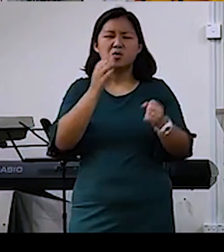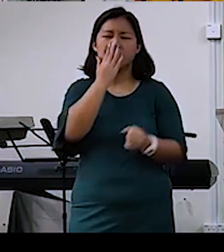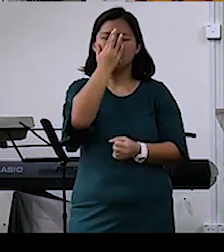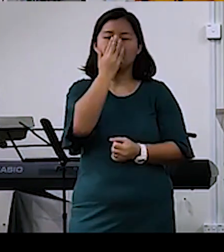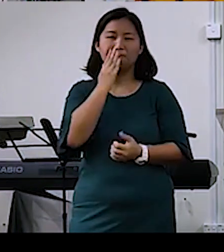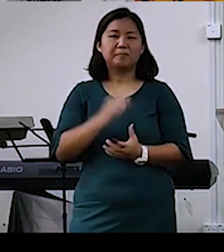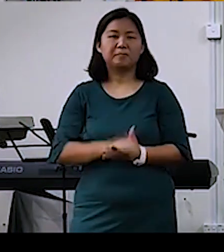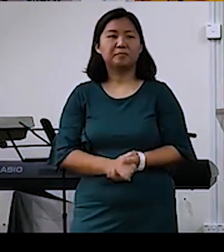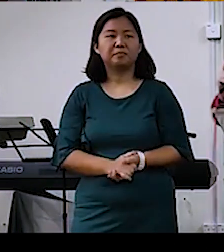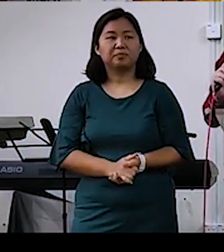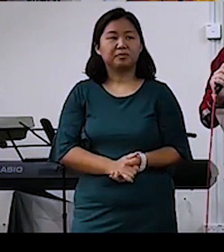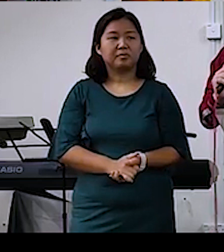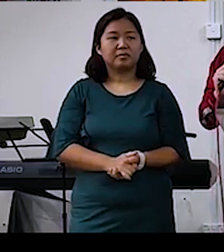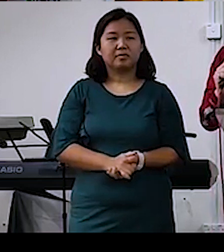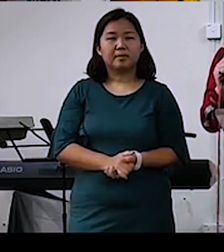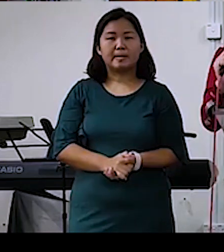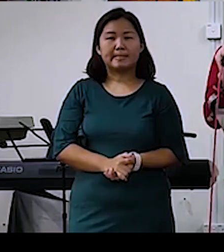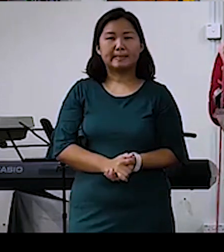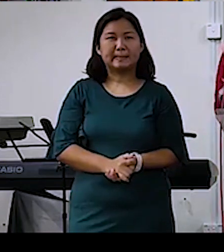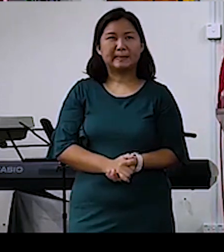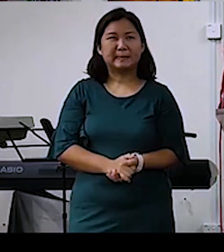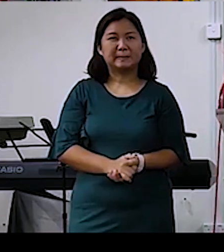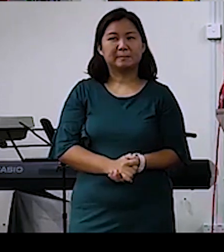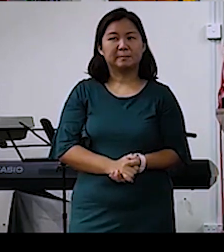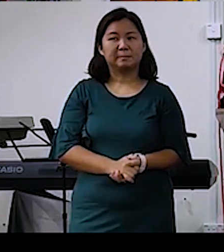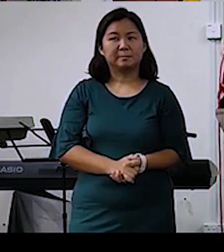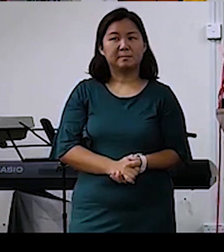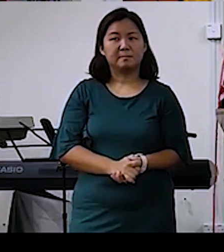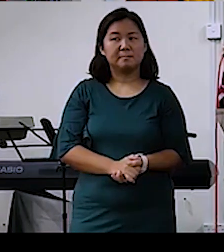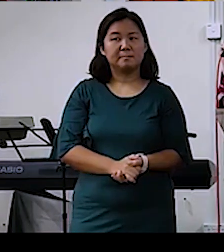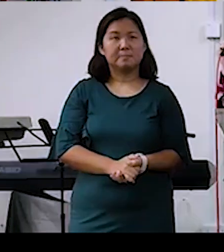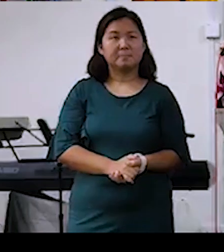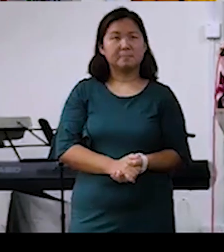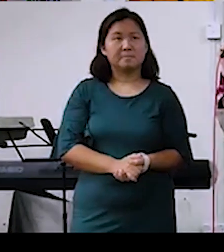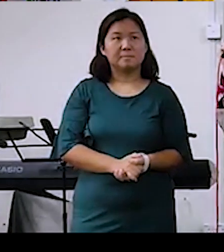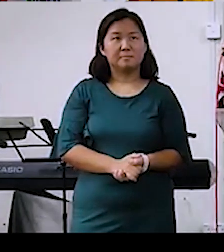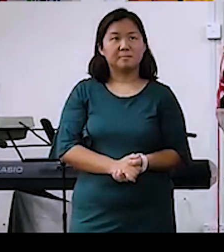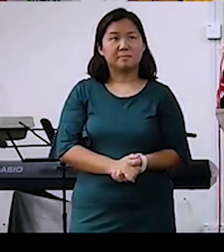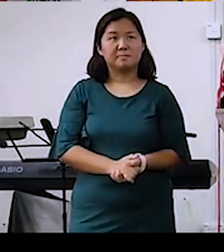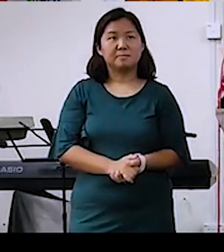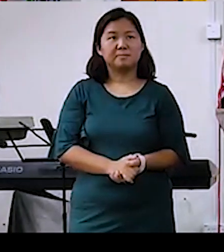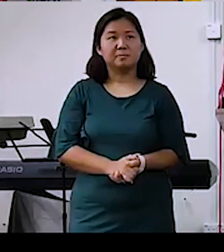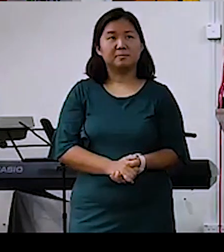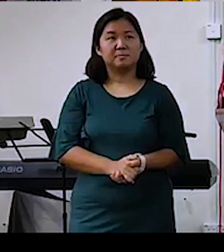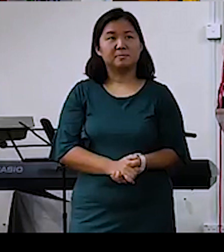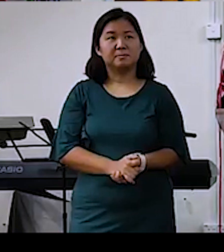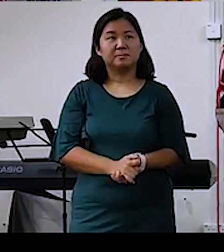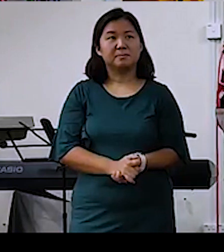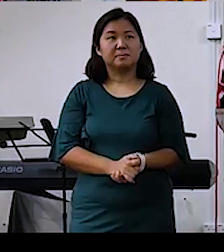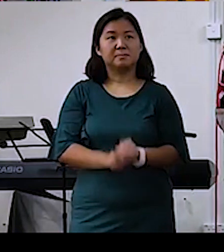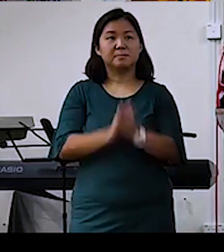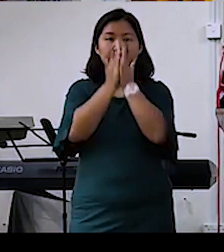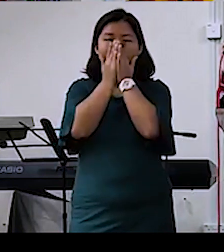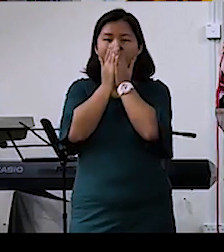所以呢，这个词啊，就是说我们不应该公布，就是大声的公布，告诉别人你的生活上的那些不好的事情，我们应该要宣告弃绝。所以就比如说，如